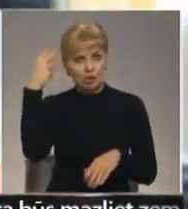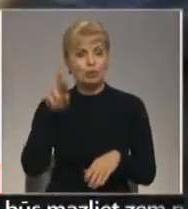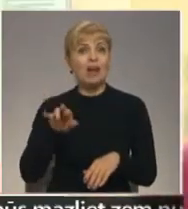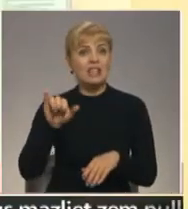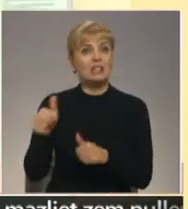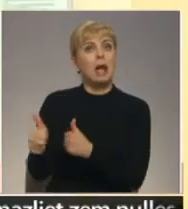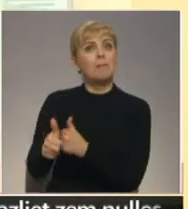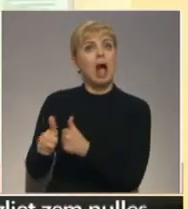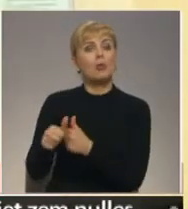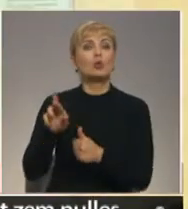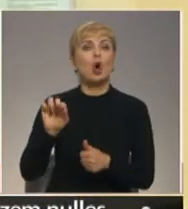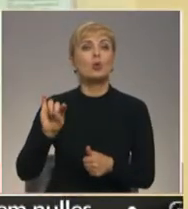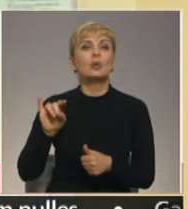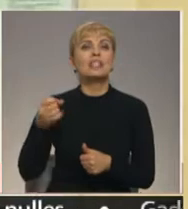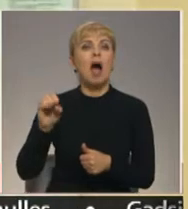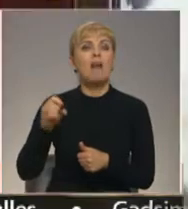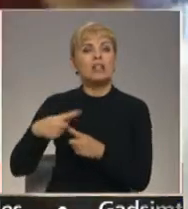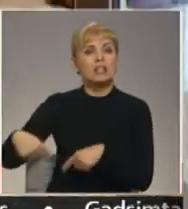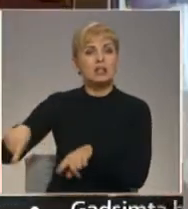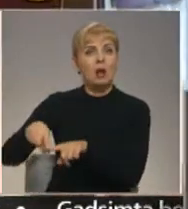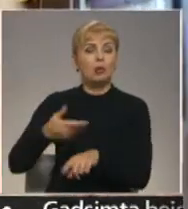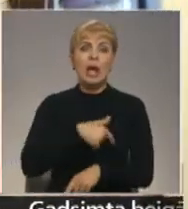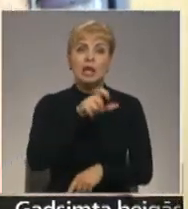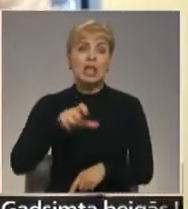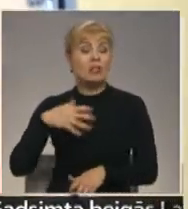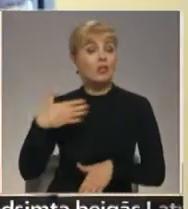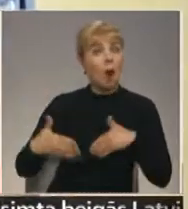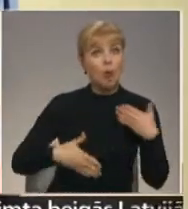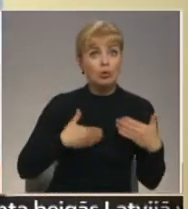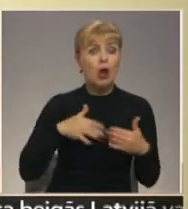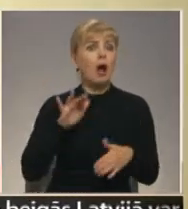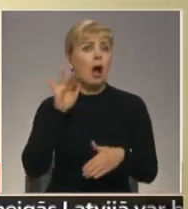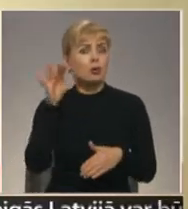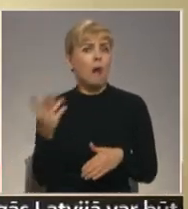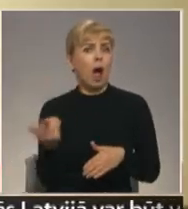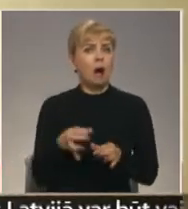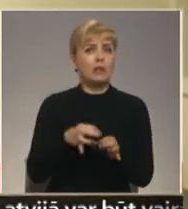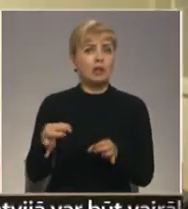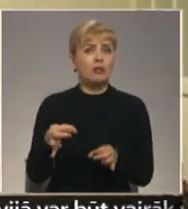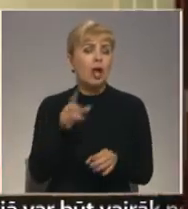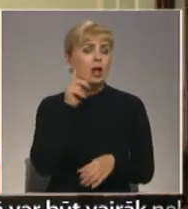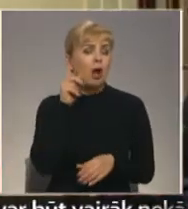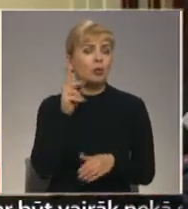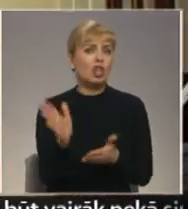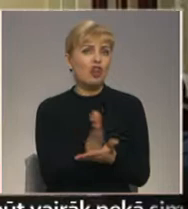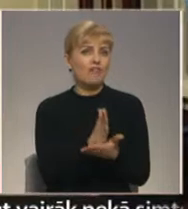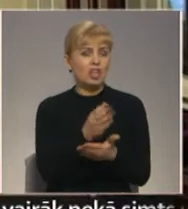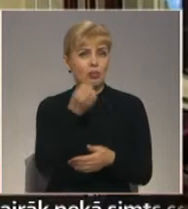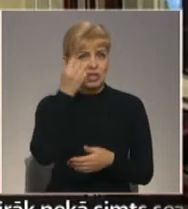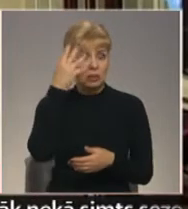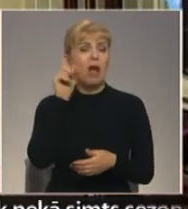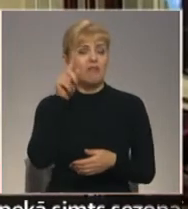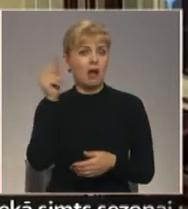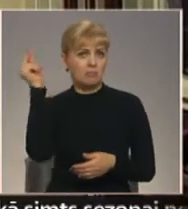blakus esošā Rucavas novada teritorijā, iedzīvotājs satrauk, ka turpmāk abu novada jauniešu vidējo izglītību varēs iegūt tikai